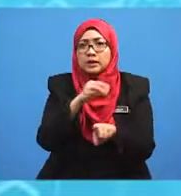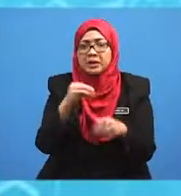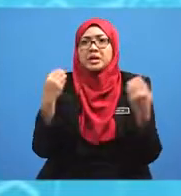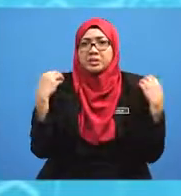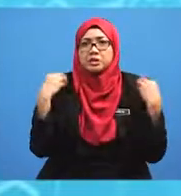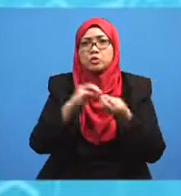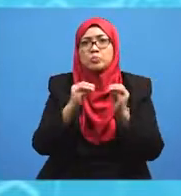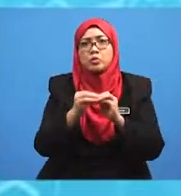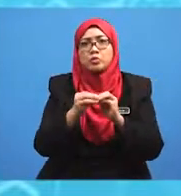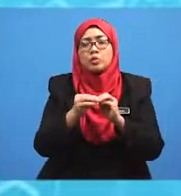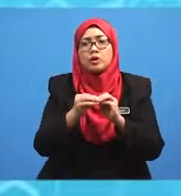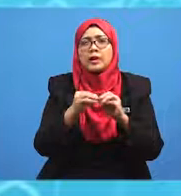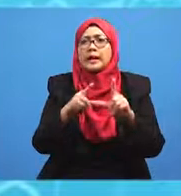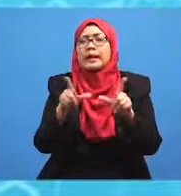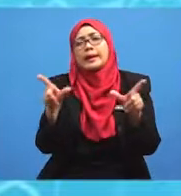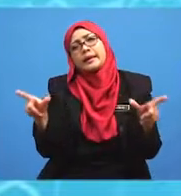berbeza.